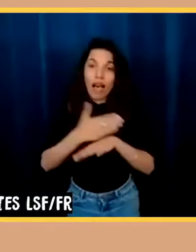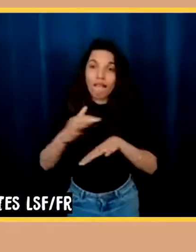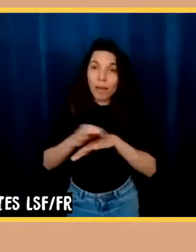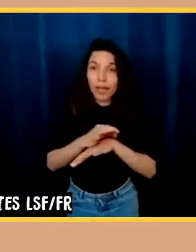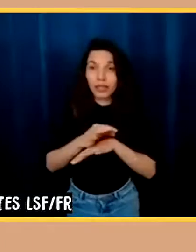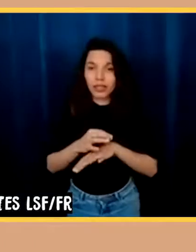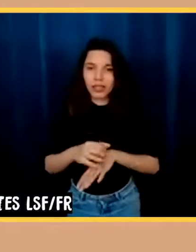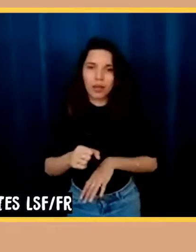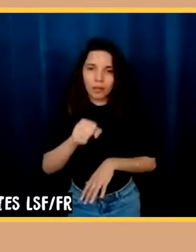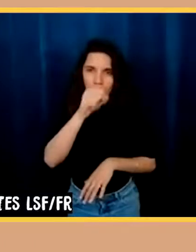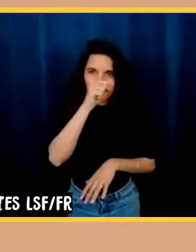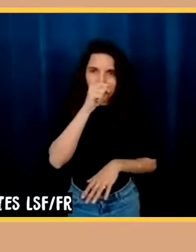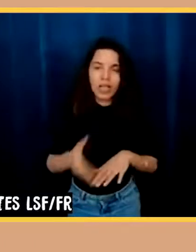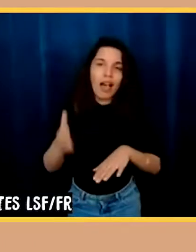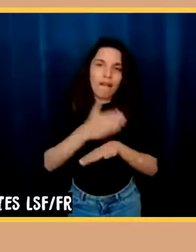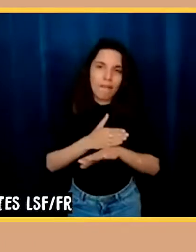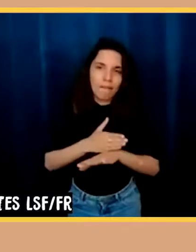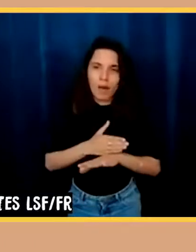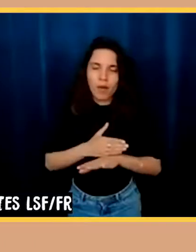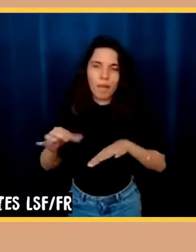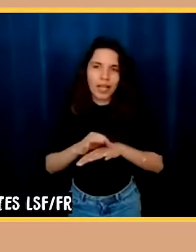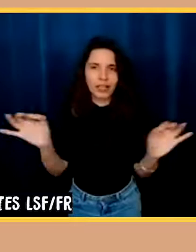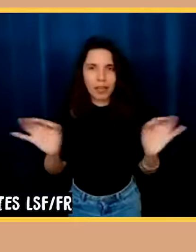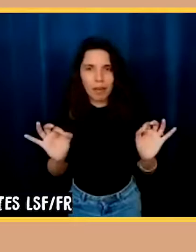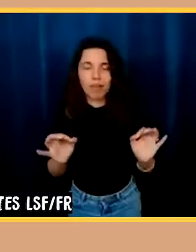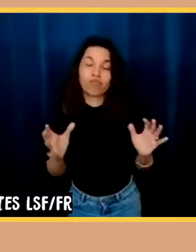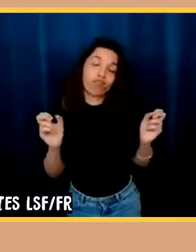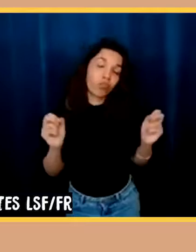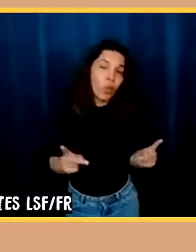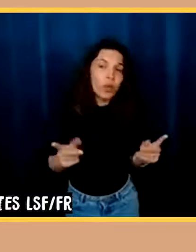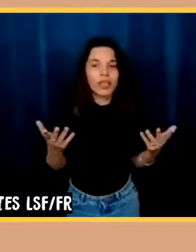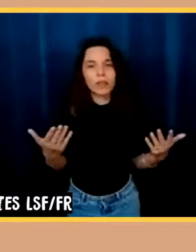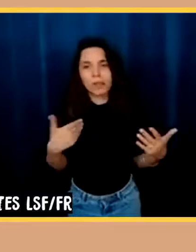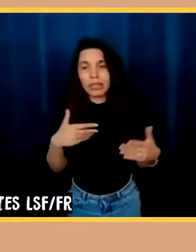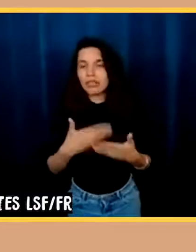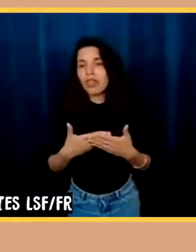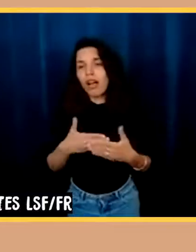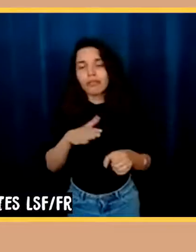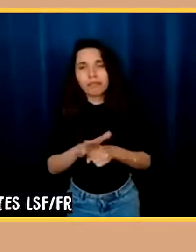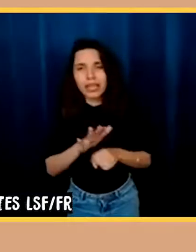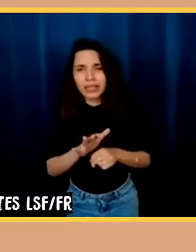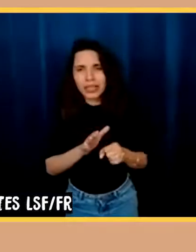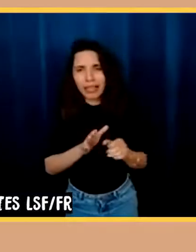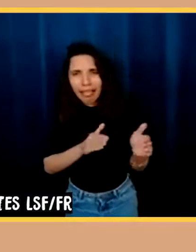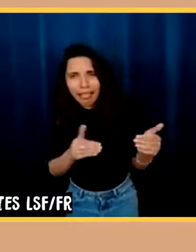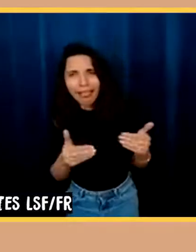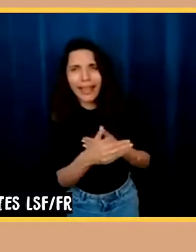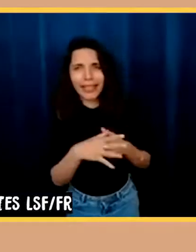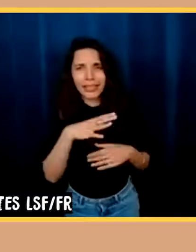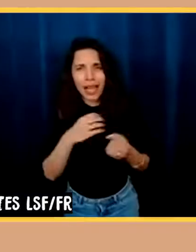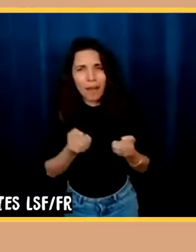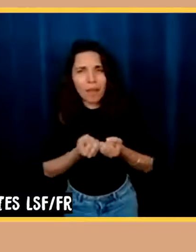sexualité active en tout cas avant le mariage, c'est très bien de dire ça, mais ça ne suffit pas. On va dire à côté de ça, il y a tout un bagage à